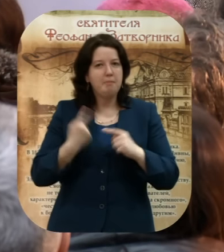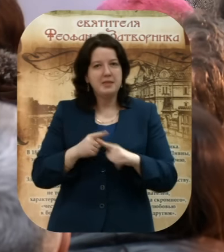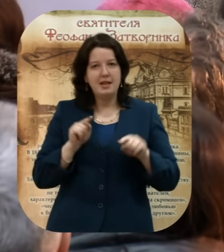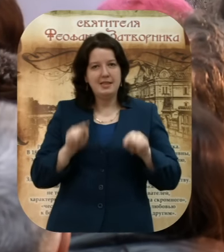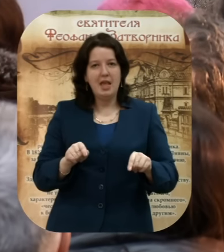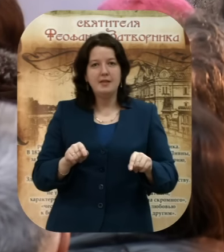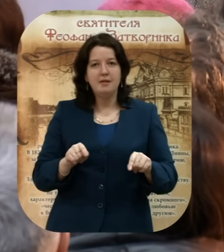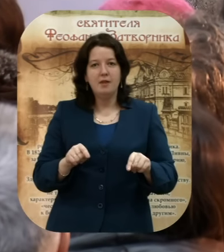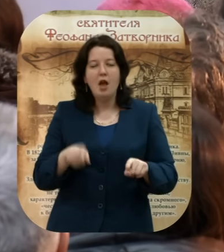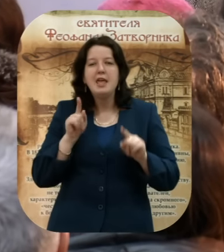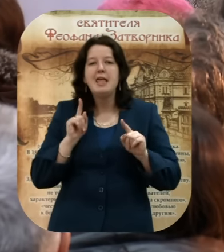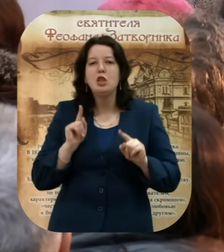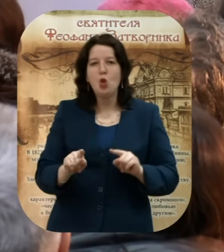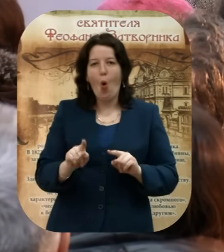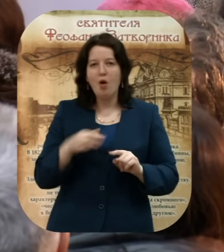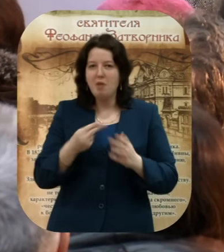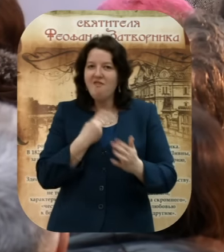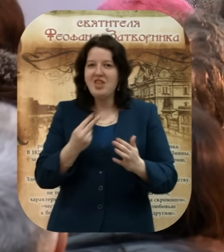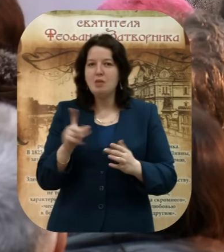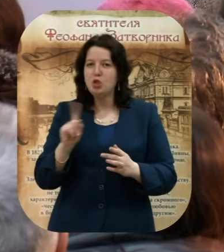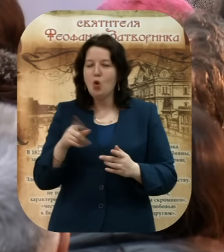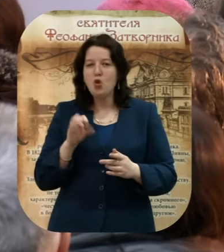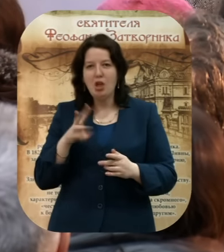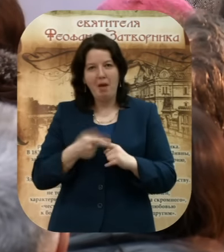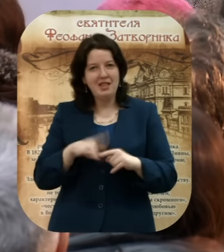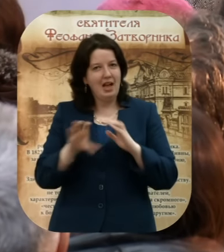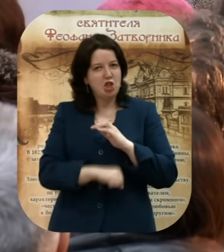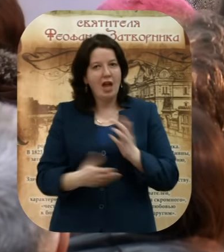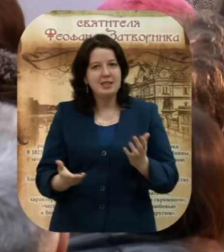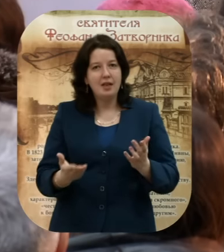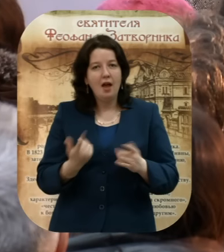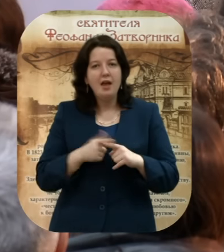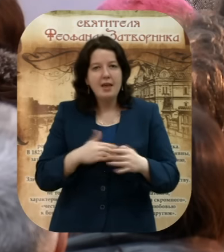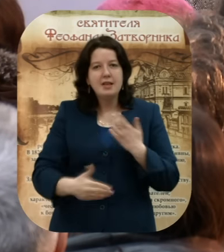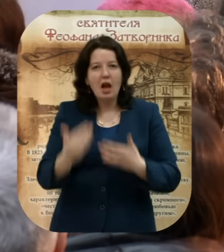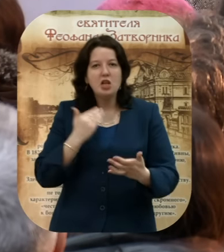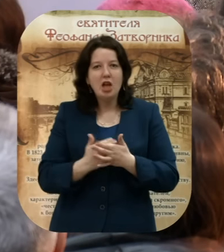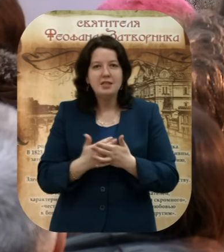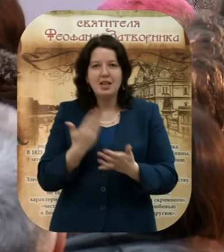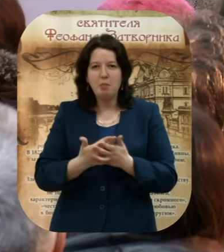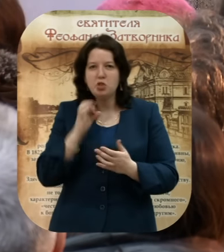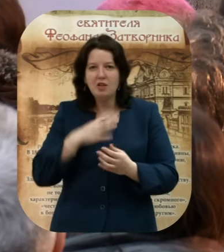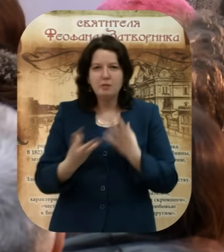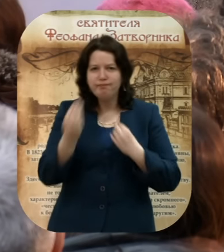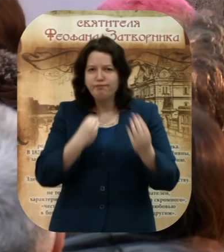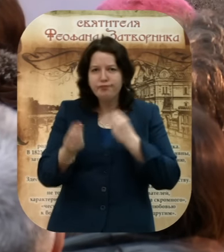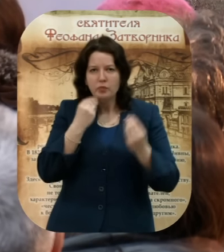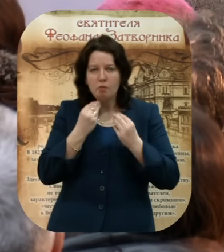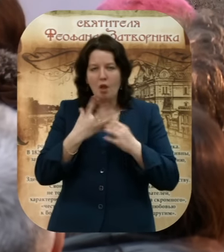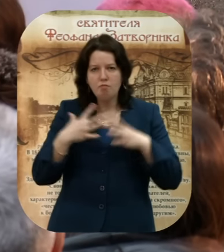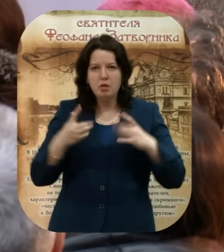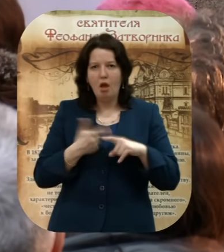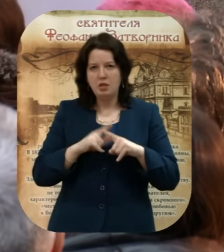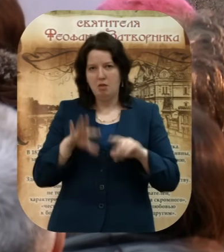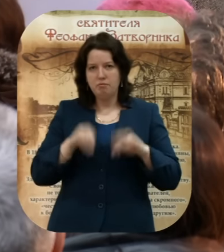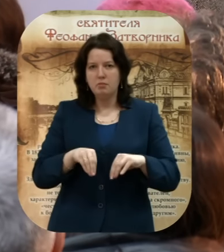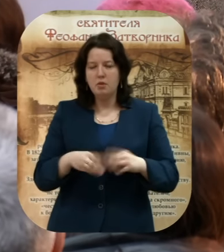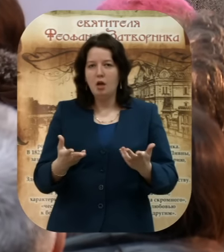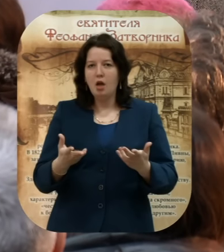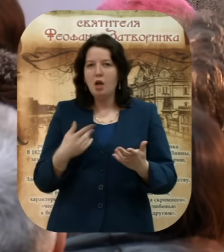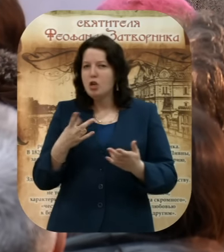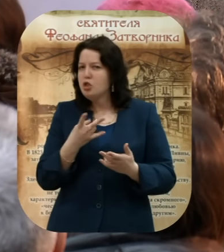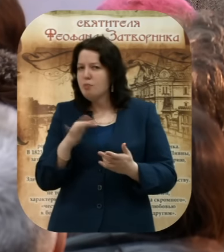здесь, и то мы видим, чем это кончается. Чем кончается обжорство? Все мы прекрасно знаем. Ну,